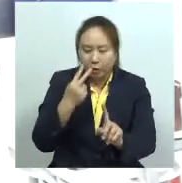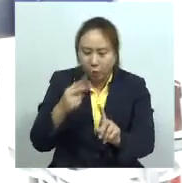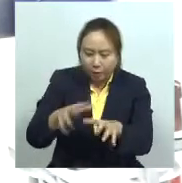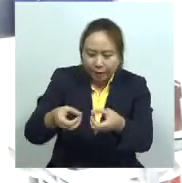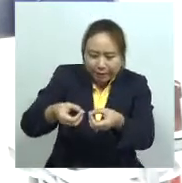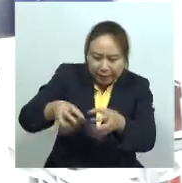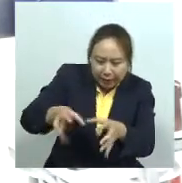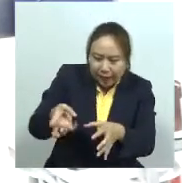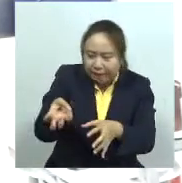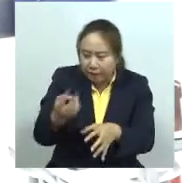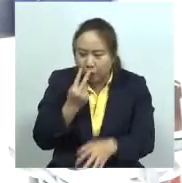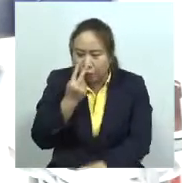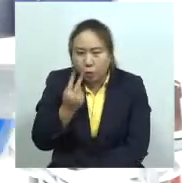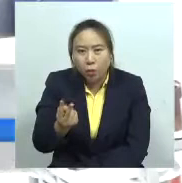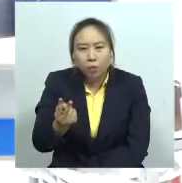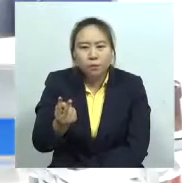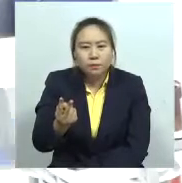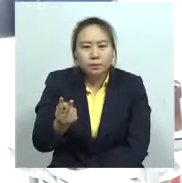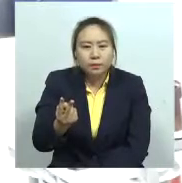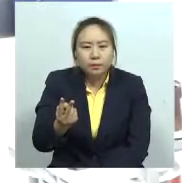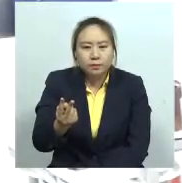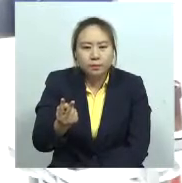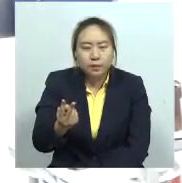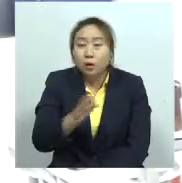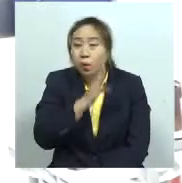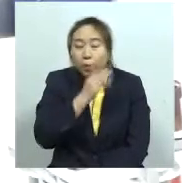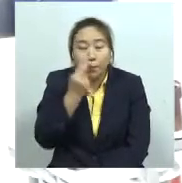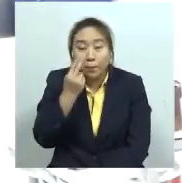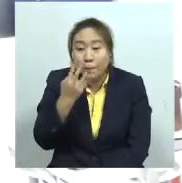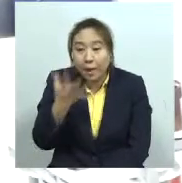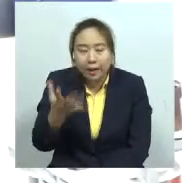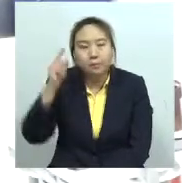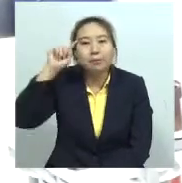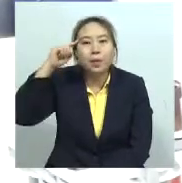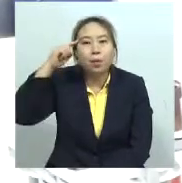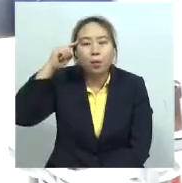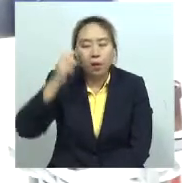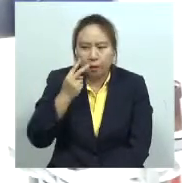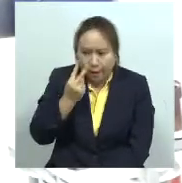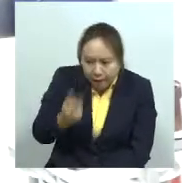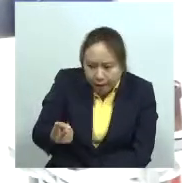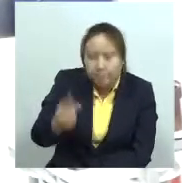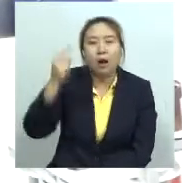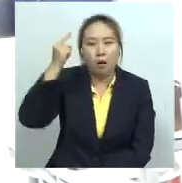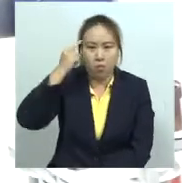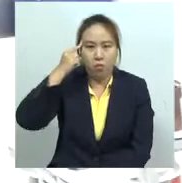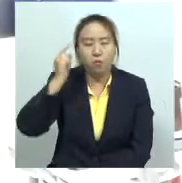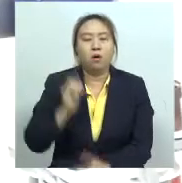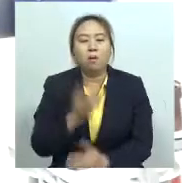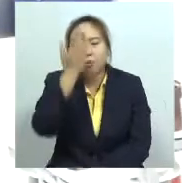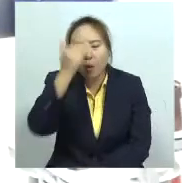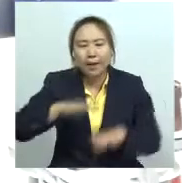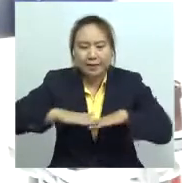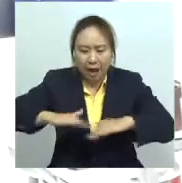ไรเงี้ยมองดูว่าบางคนไม่สังเกตก็อาจจะไม่รู้แต่ถ้าคนสังเกตก็อาจจะรู้อะไรเงี้ยเพราะว่ามันเป็นขรุ